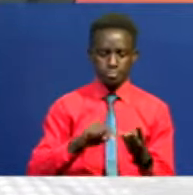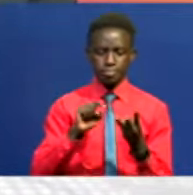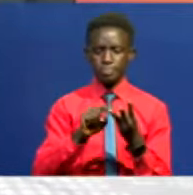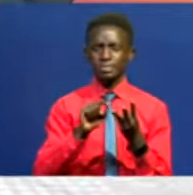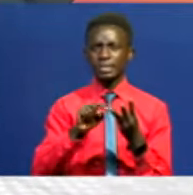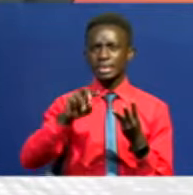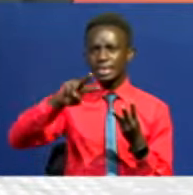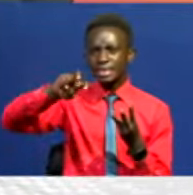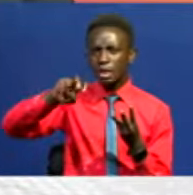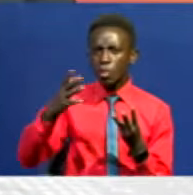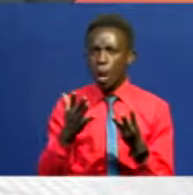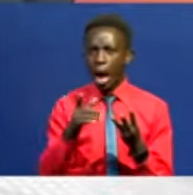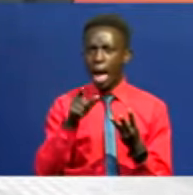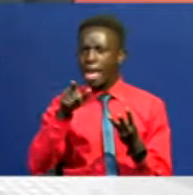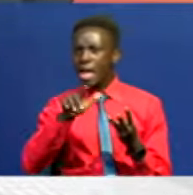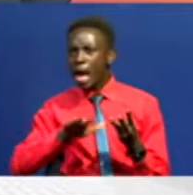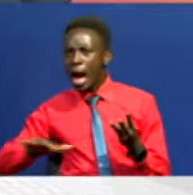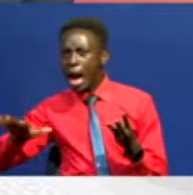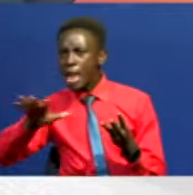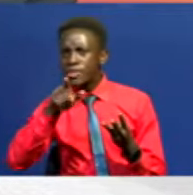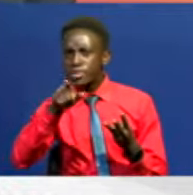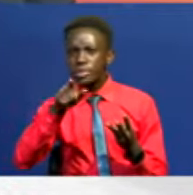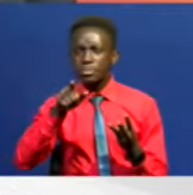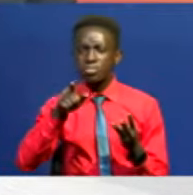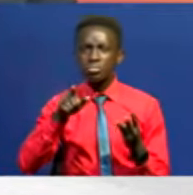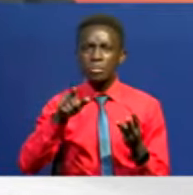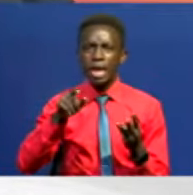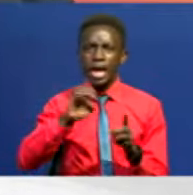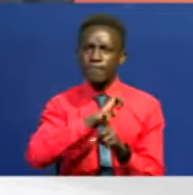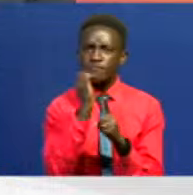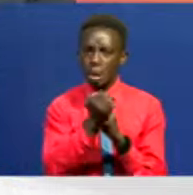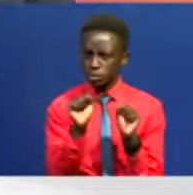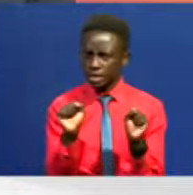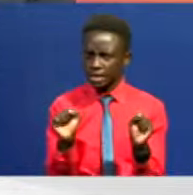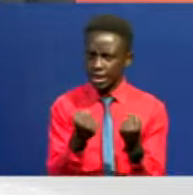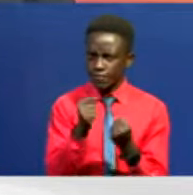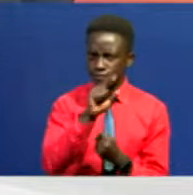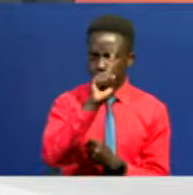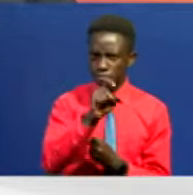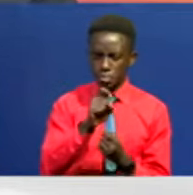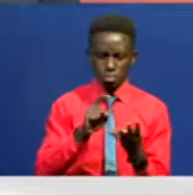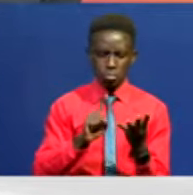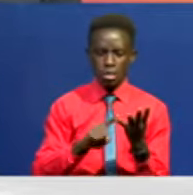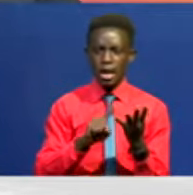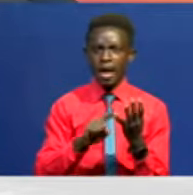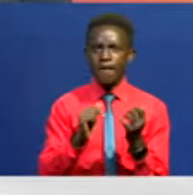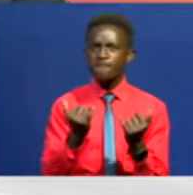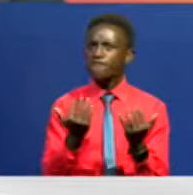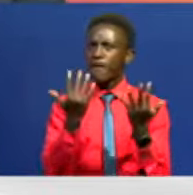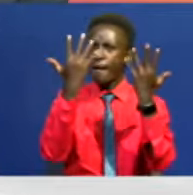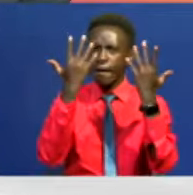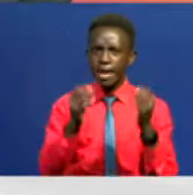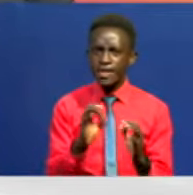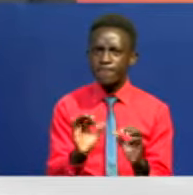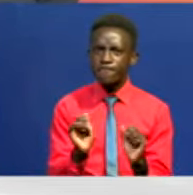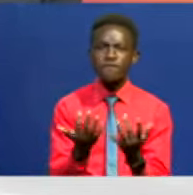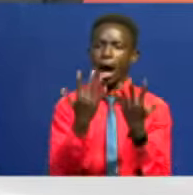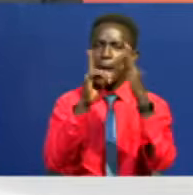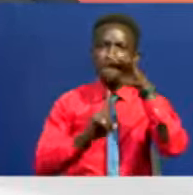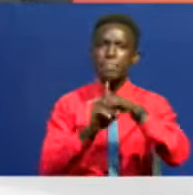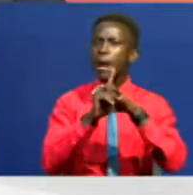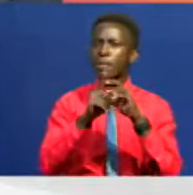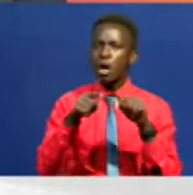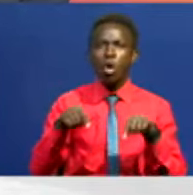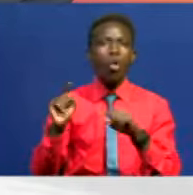the surrounding environment, whether it is safe. Wanaangalia vitu kama vifaa vya moto ukizuka watapitia wapi, kuna